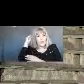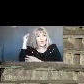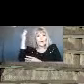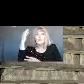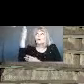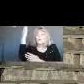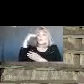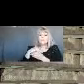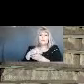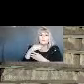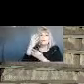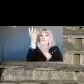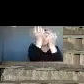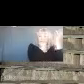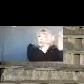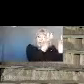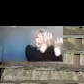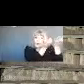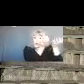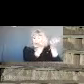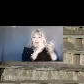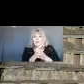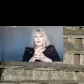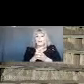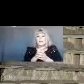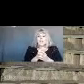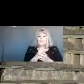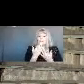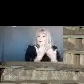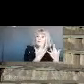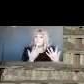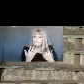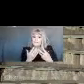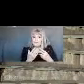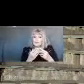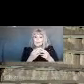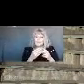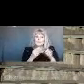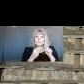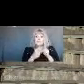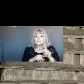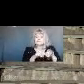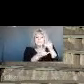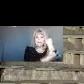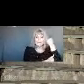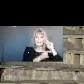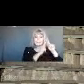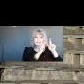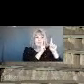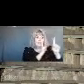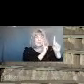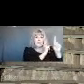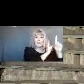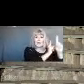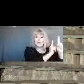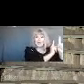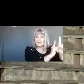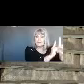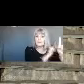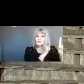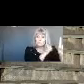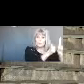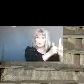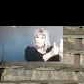en 'n vuurkolom dit gevul het en op daai manier sy volk gelei het, want hy het nou by hulle gewoon. God is